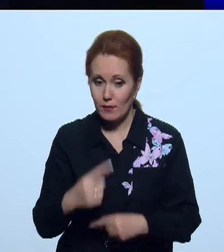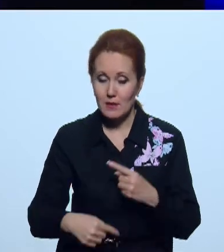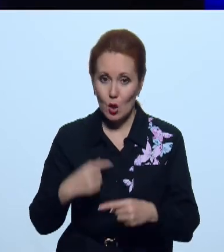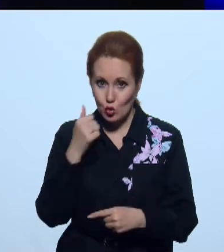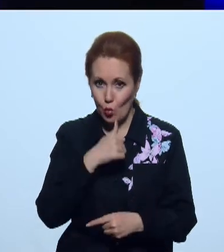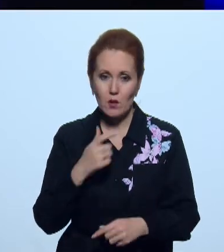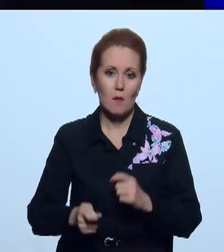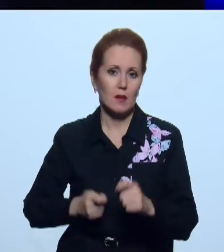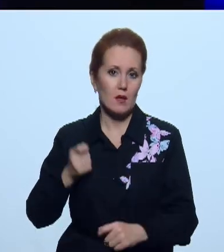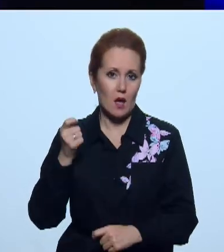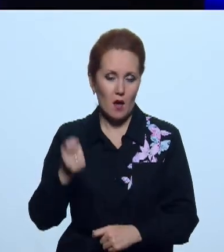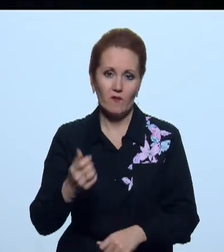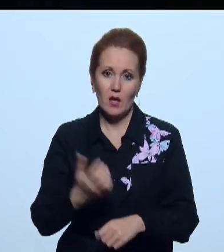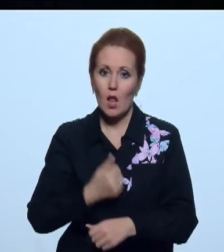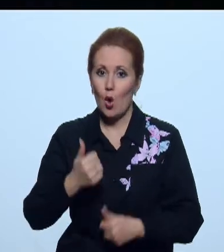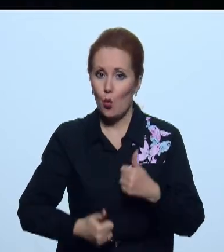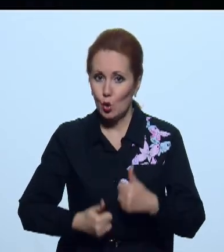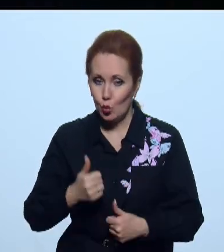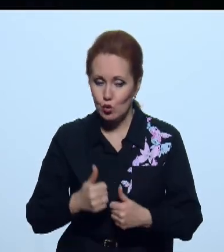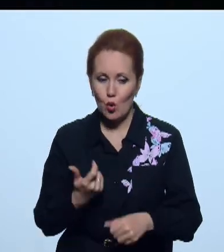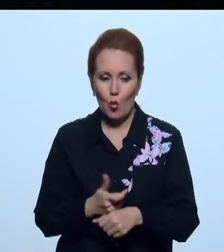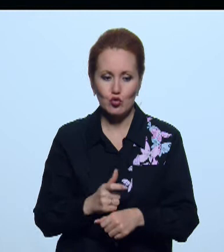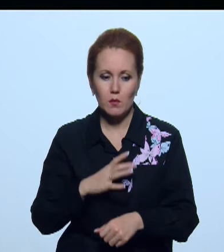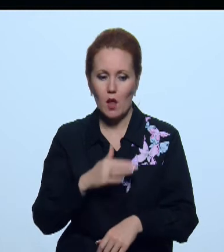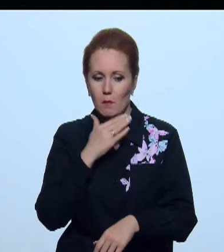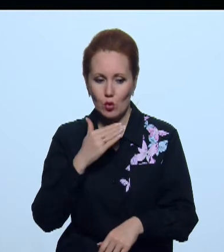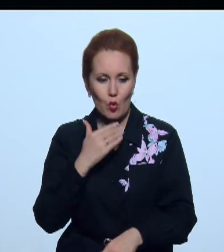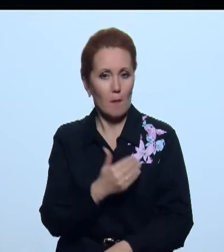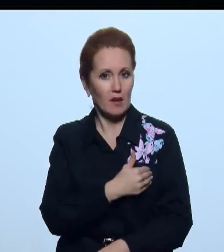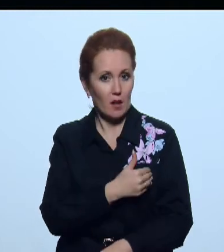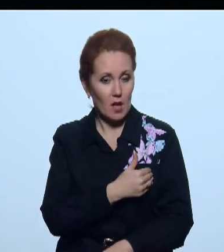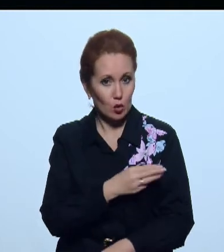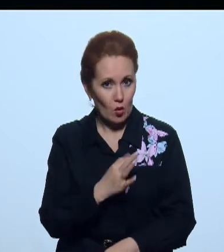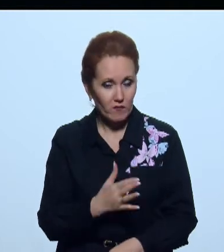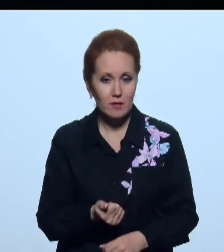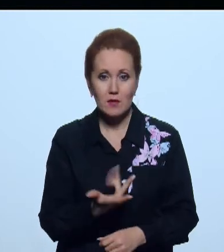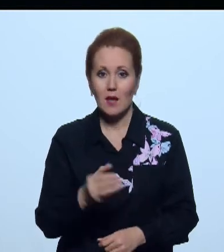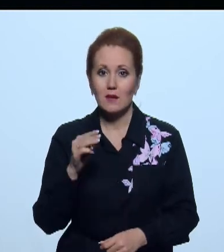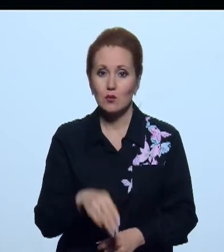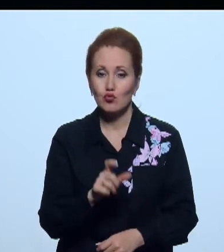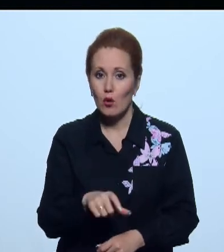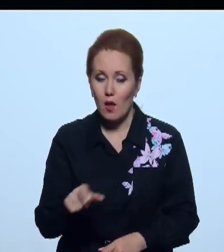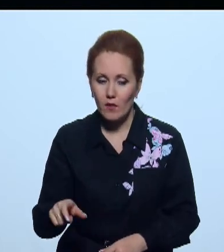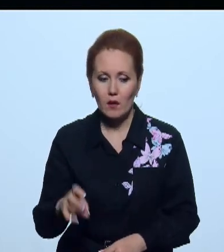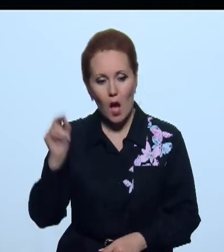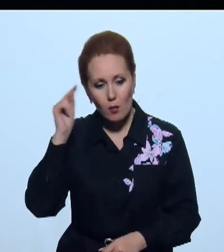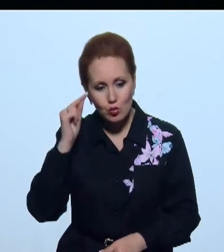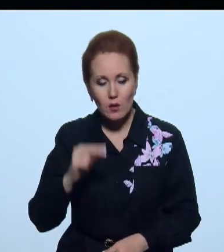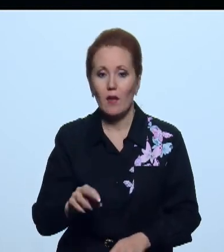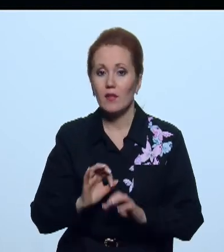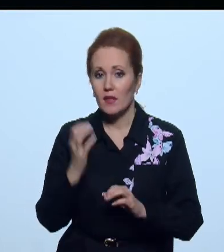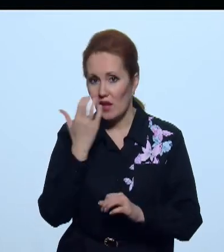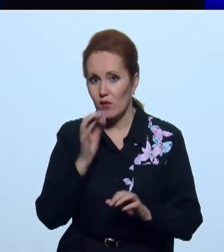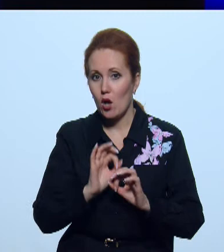год я подала заявку, выиграла конкурс. Очень было много претендентов, несколько тысяч человек, на обучение